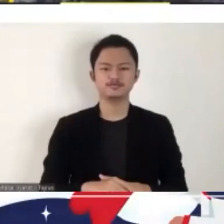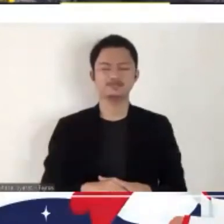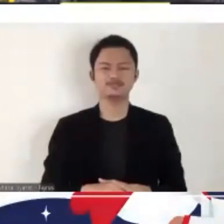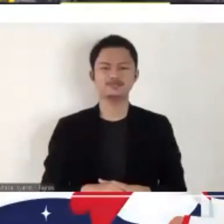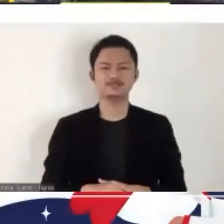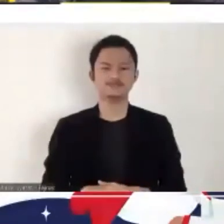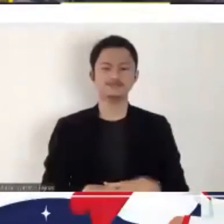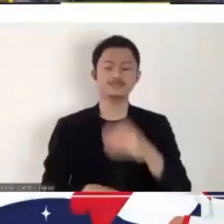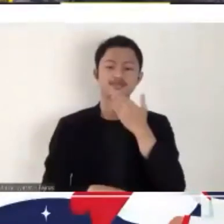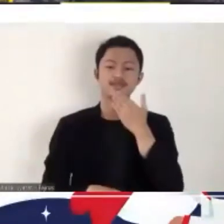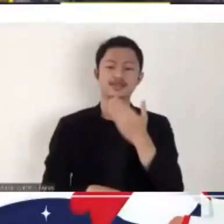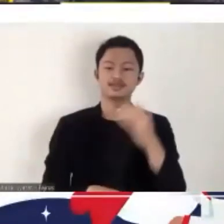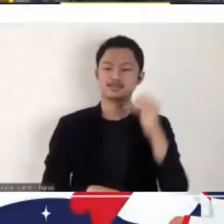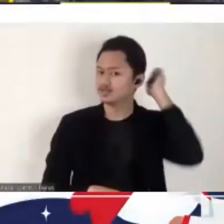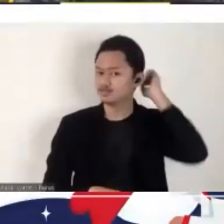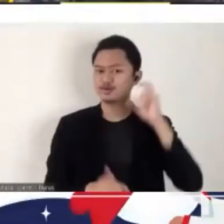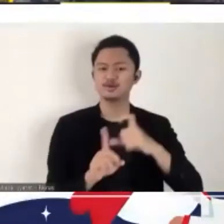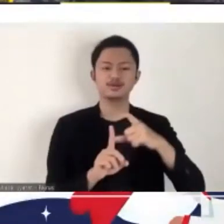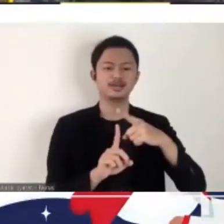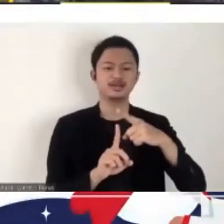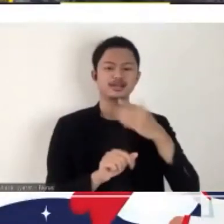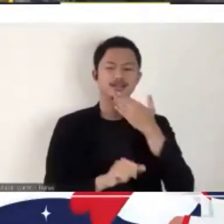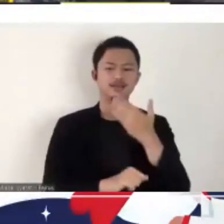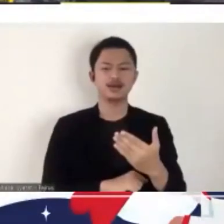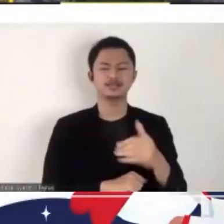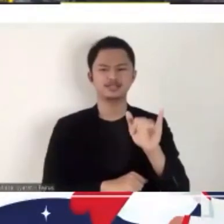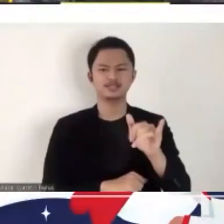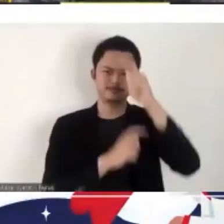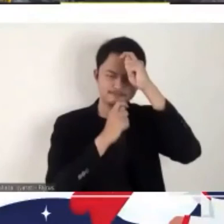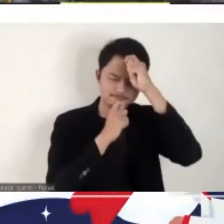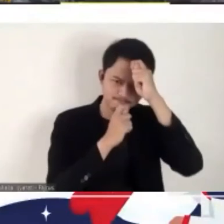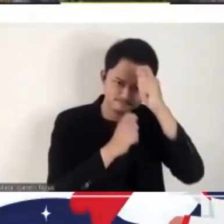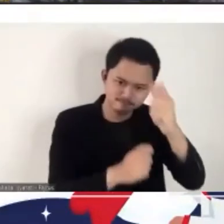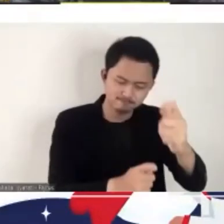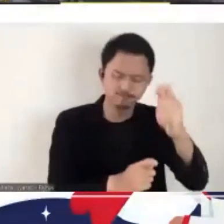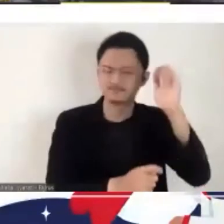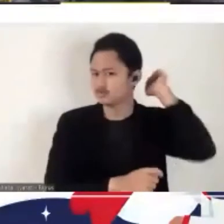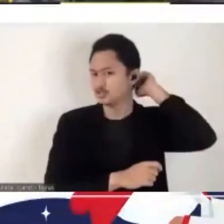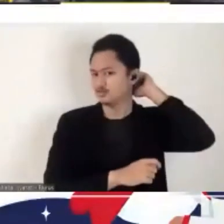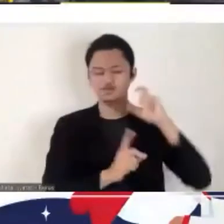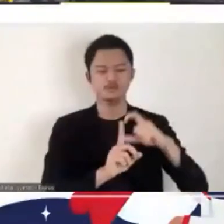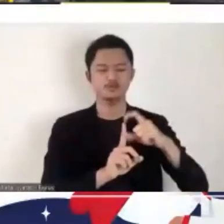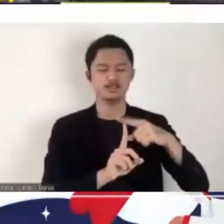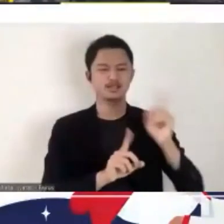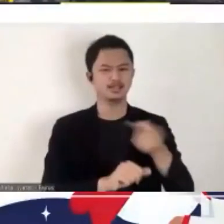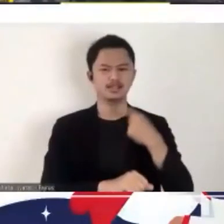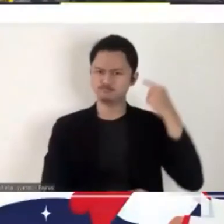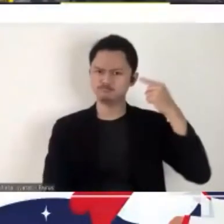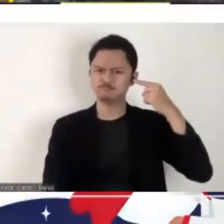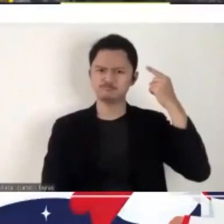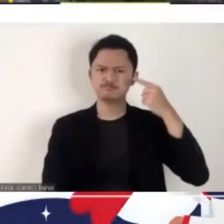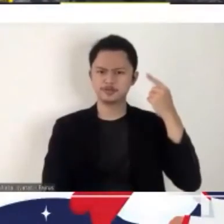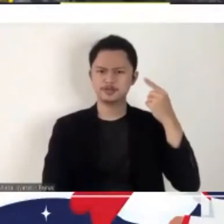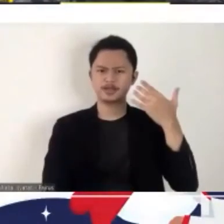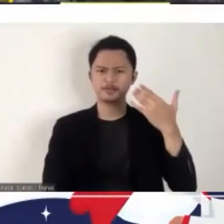kasih Kang Irfan Terima kasih Bude tea bye ini kita juga apresiasi sekalian karena budaya tenis memang kita juga sering banyak mendapatkan